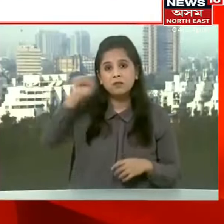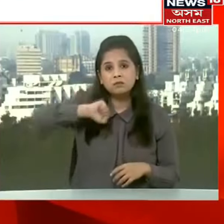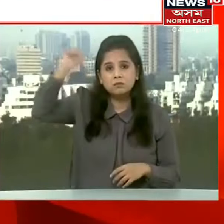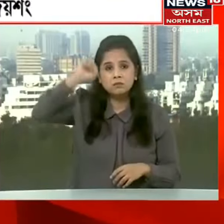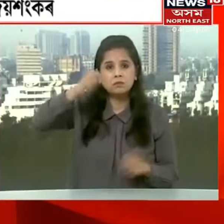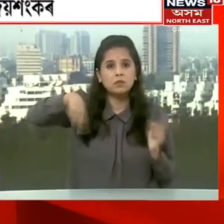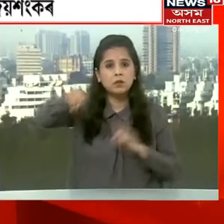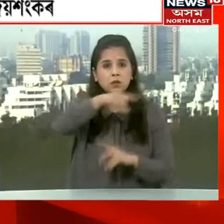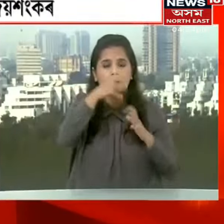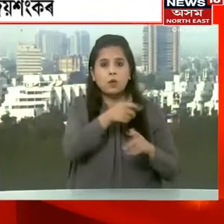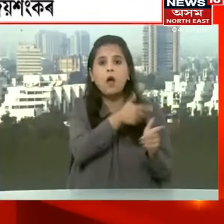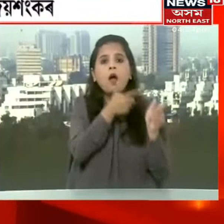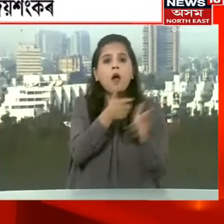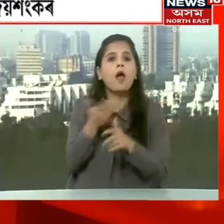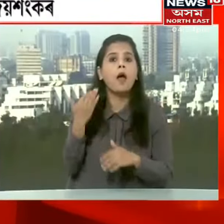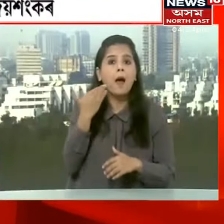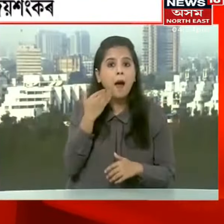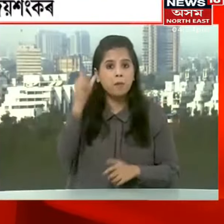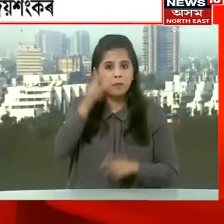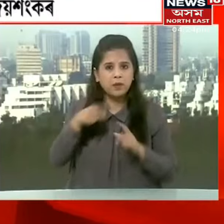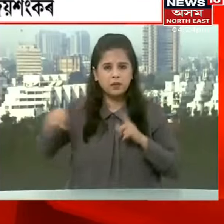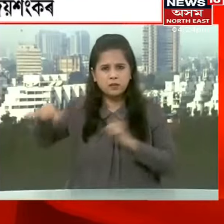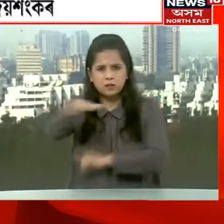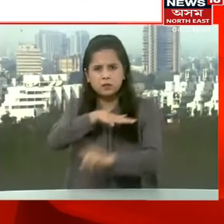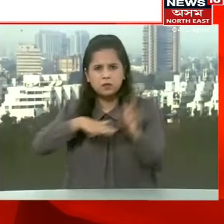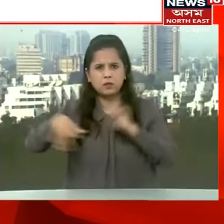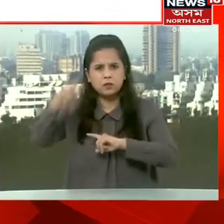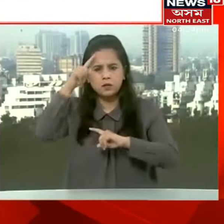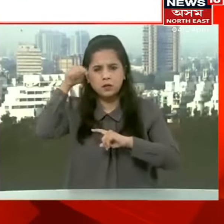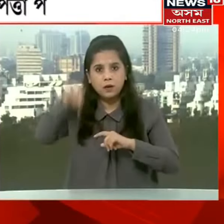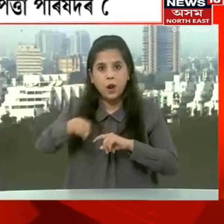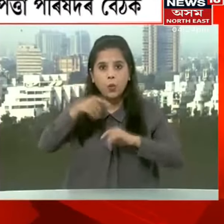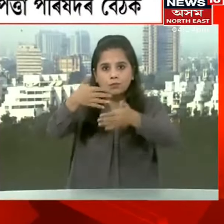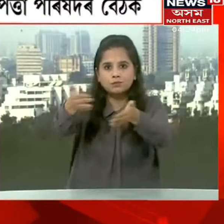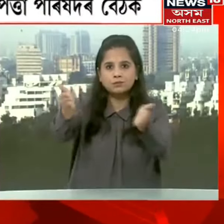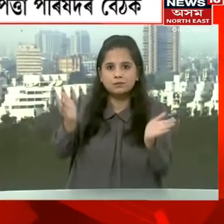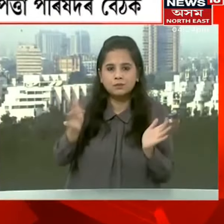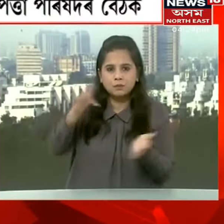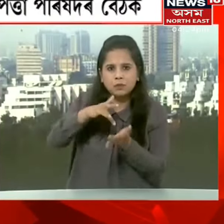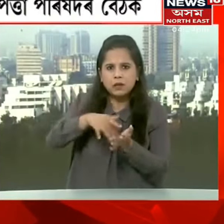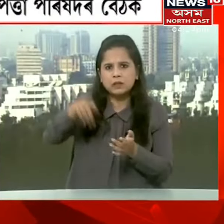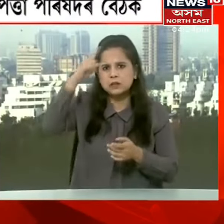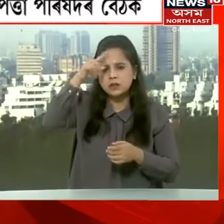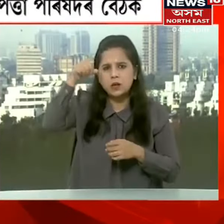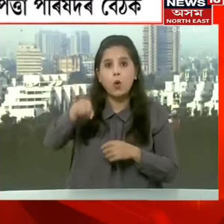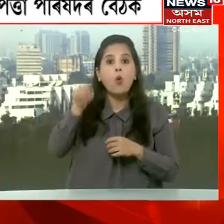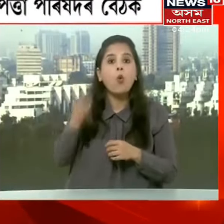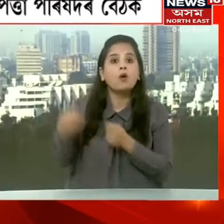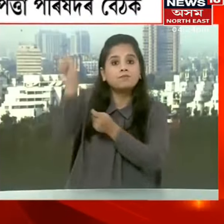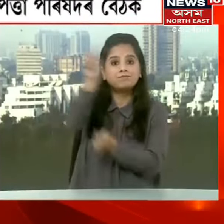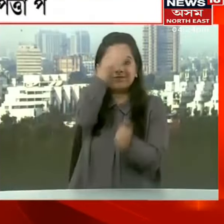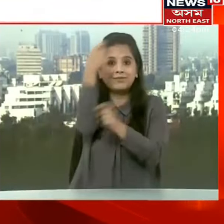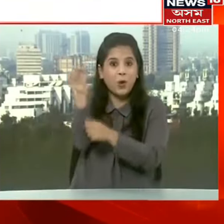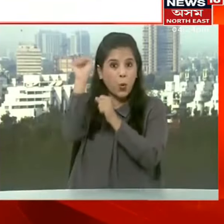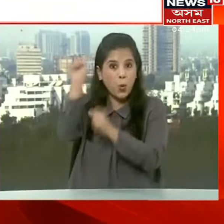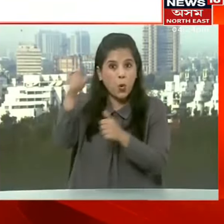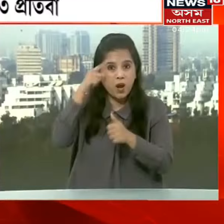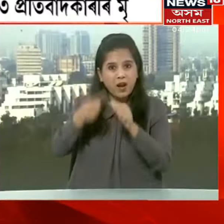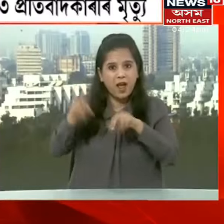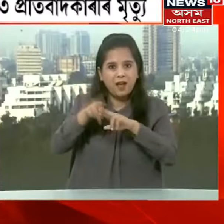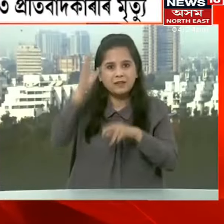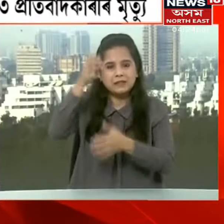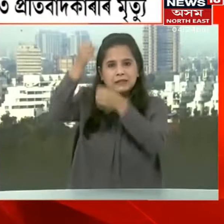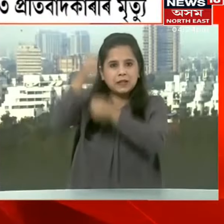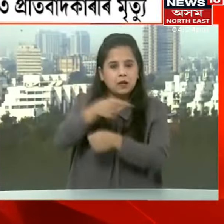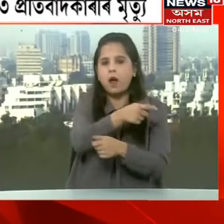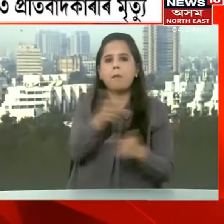ने यह हमला तब बोला जब स्थानीय निवासियों ने शहर के एक चौक पर अफगानिस्तान का राष्ट्रीय ध्वज लगाने की कोशिश